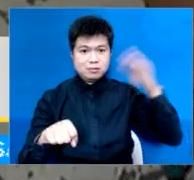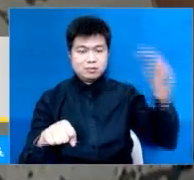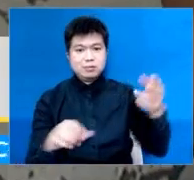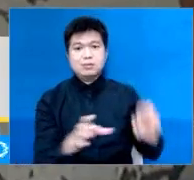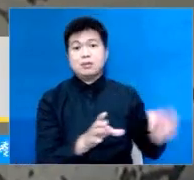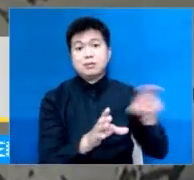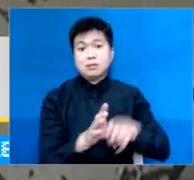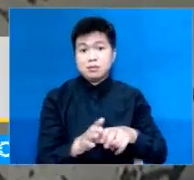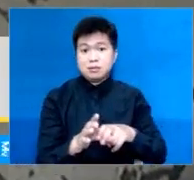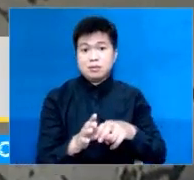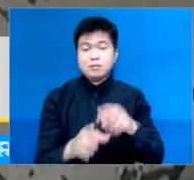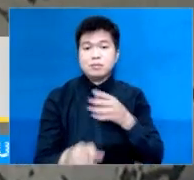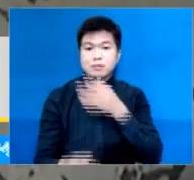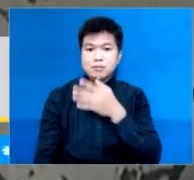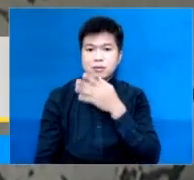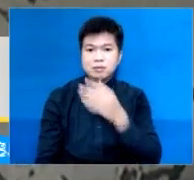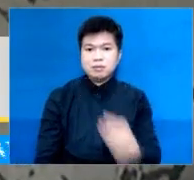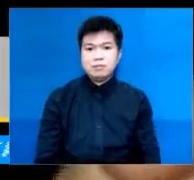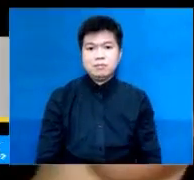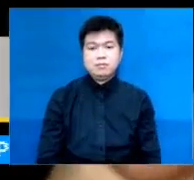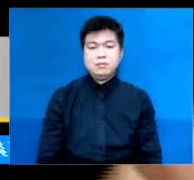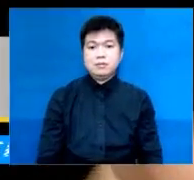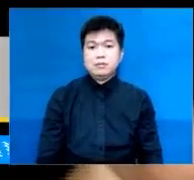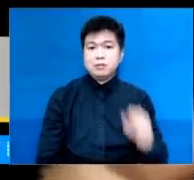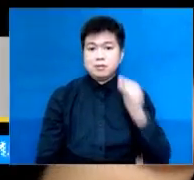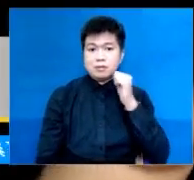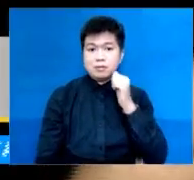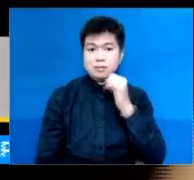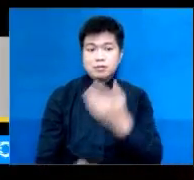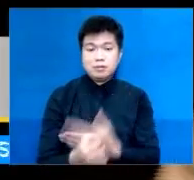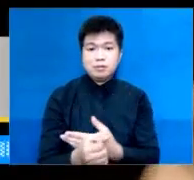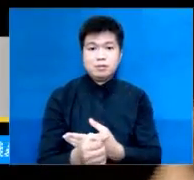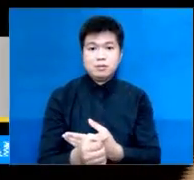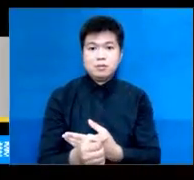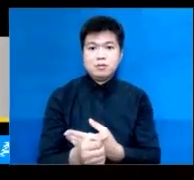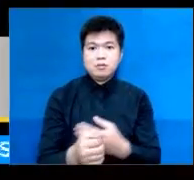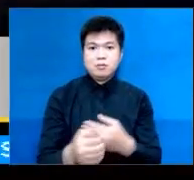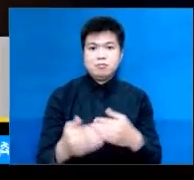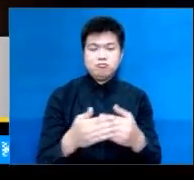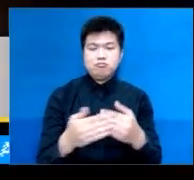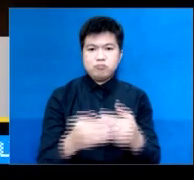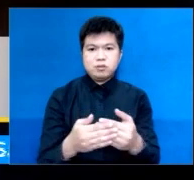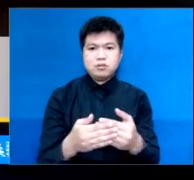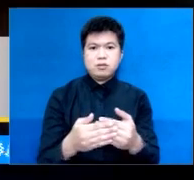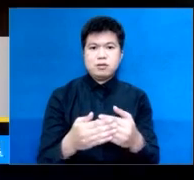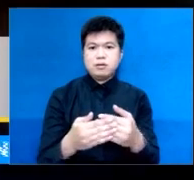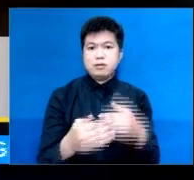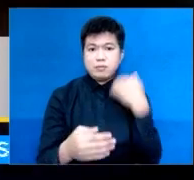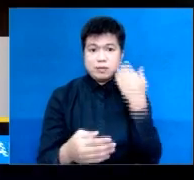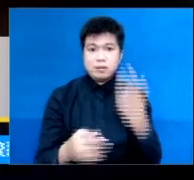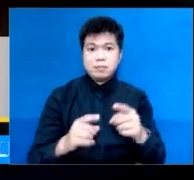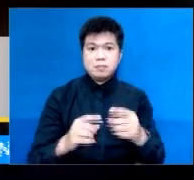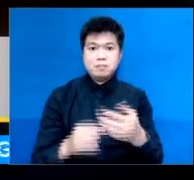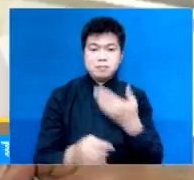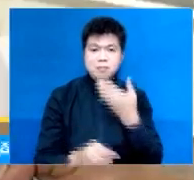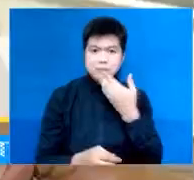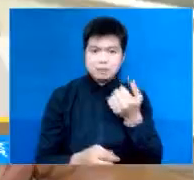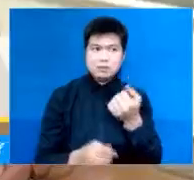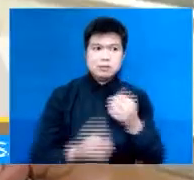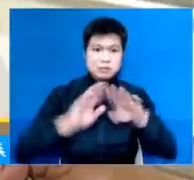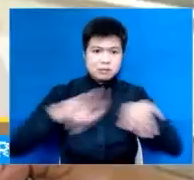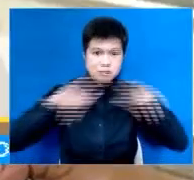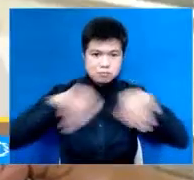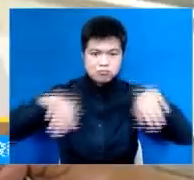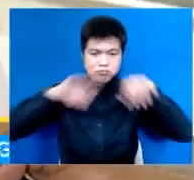ni Sheila na si Yana nakasama ng kanyang lola noon, muntik ding masawi. Buti na lang at nakalangoy siya sa pinakamalapit na pampang. Murag